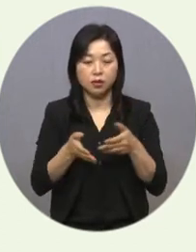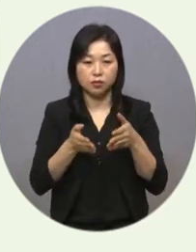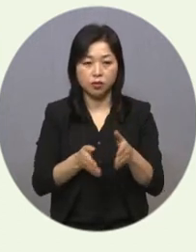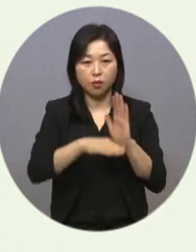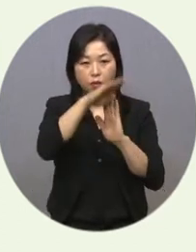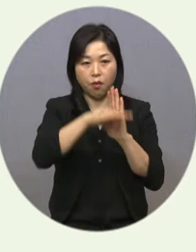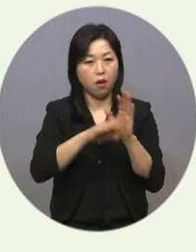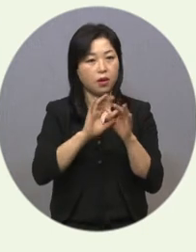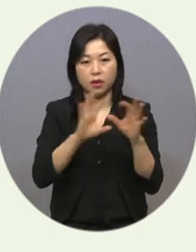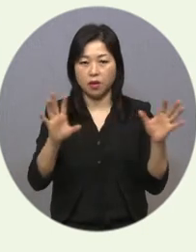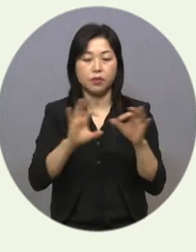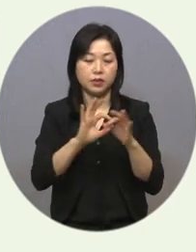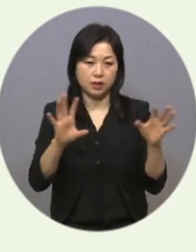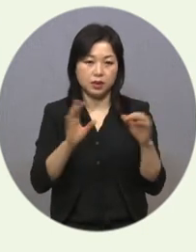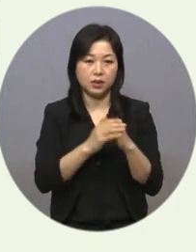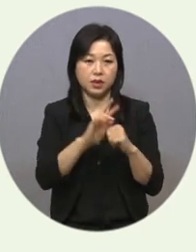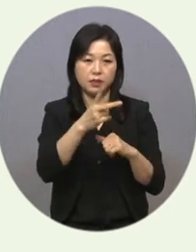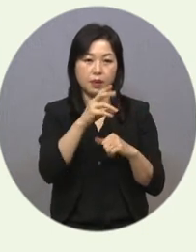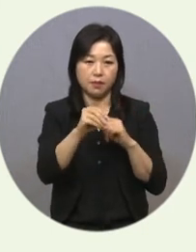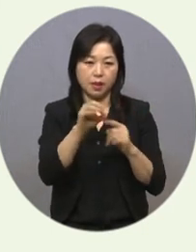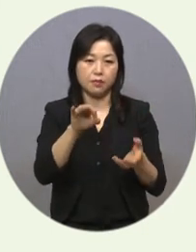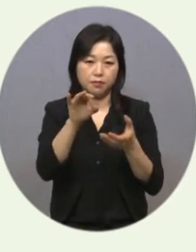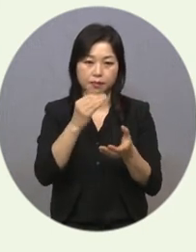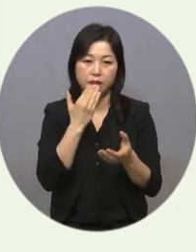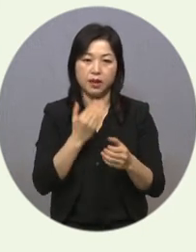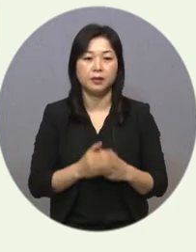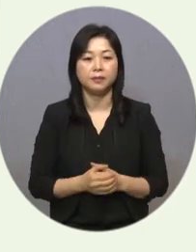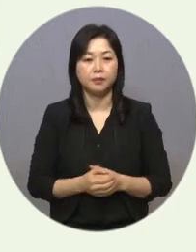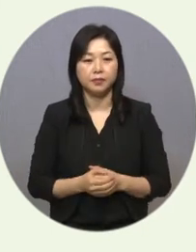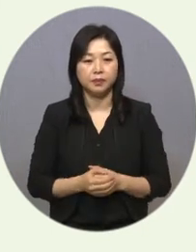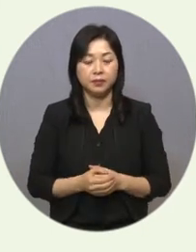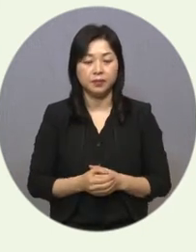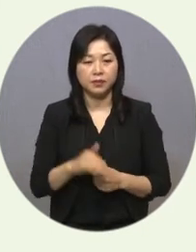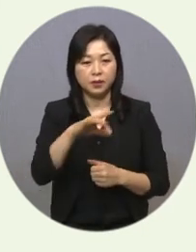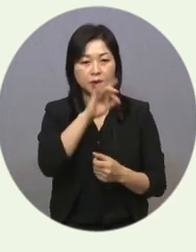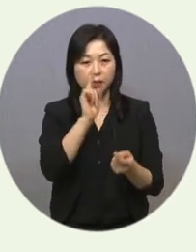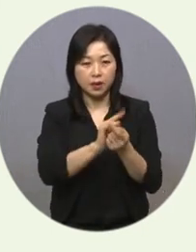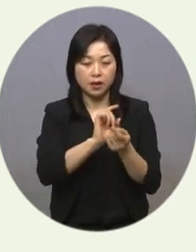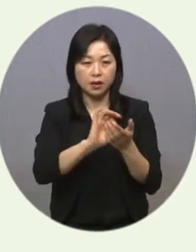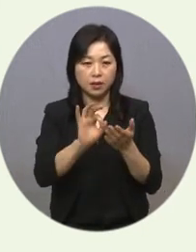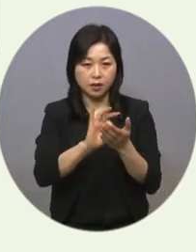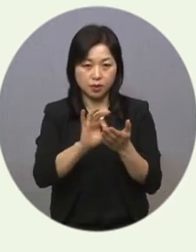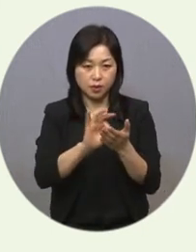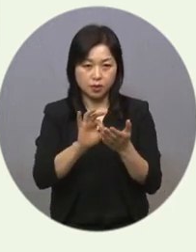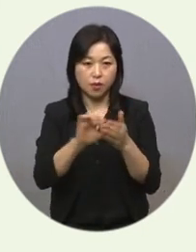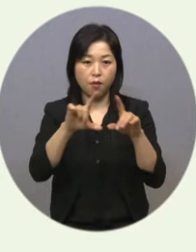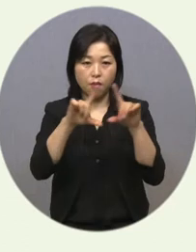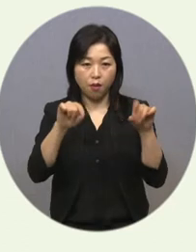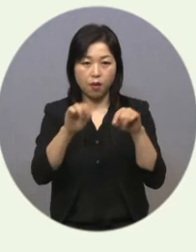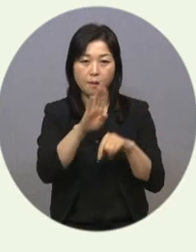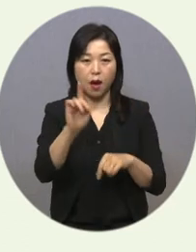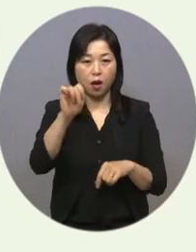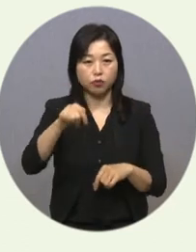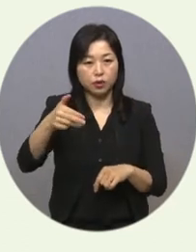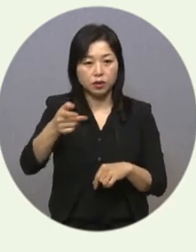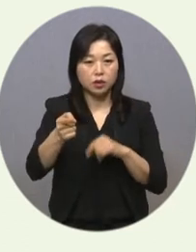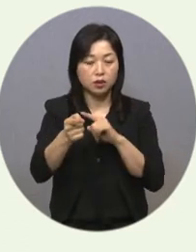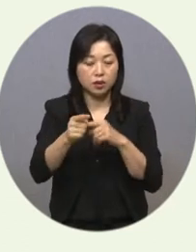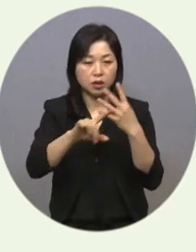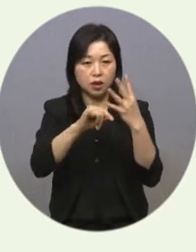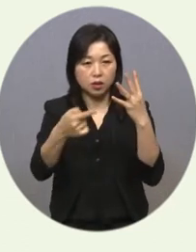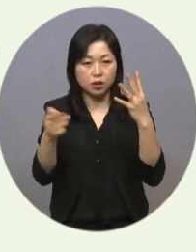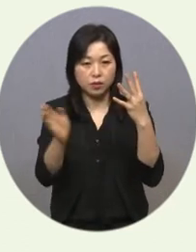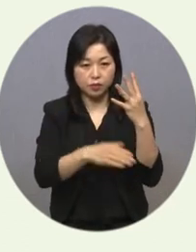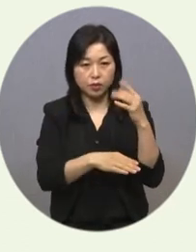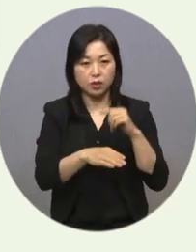동일한 지원을 받을 수 있습니다 첫만남 이용권 바우처 는 오는 4월 1일부터 출생 아동